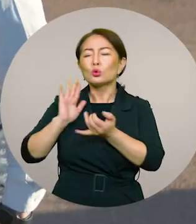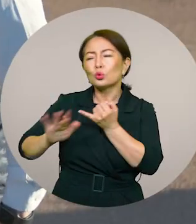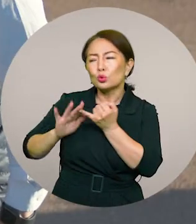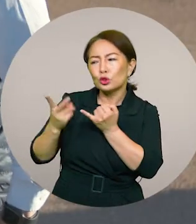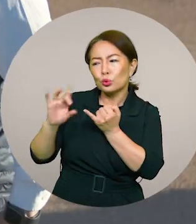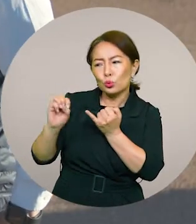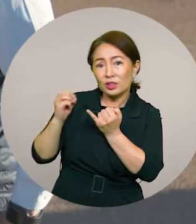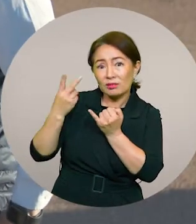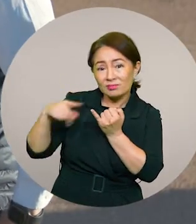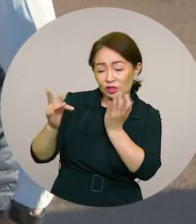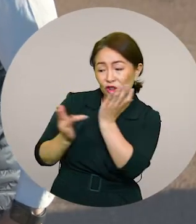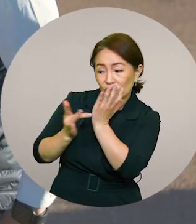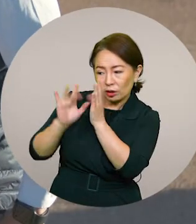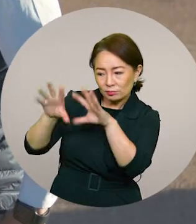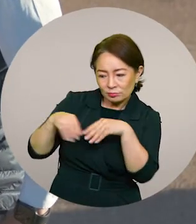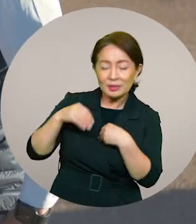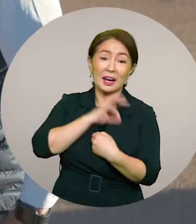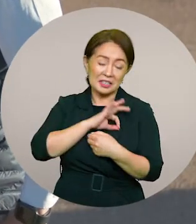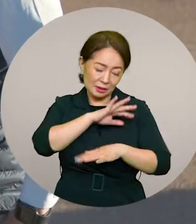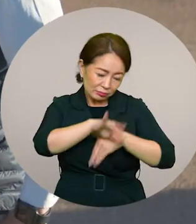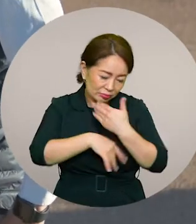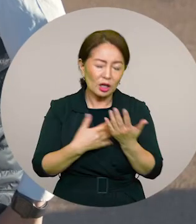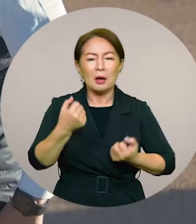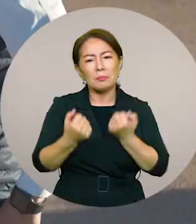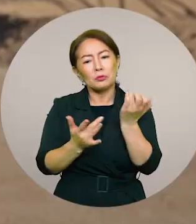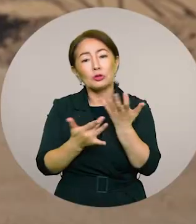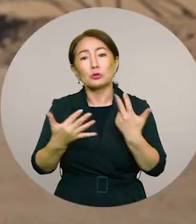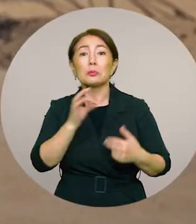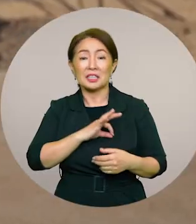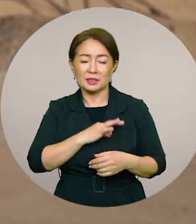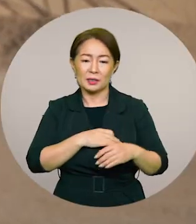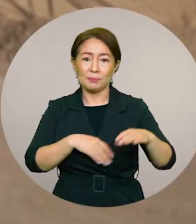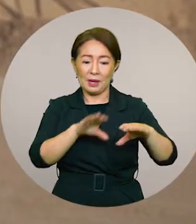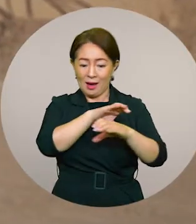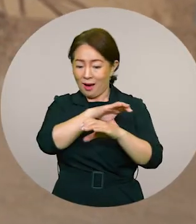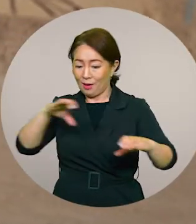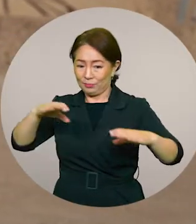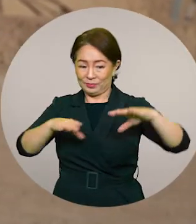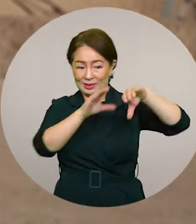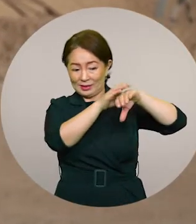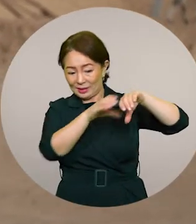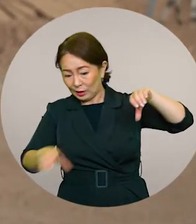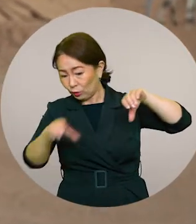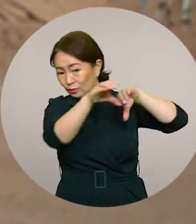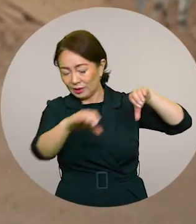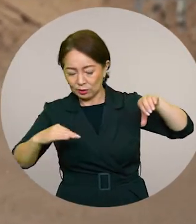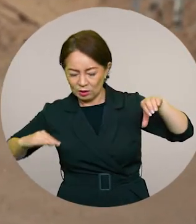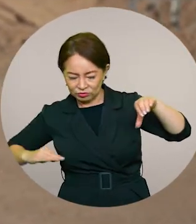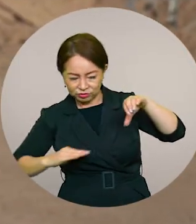үеийн технологиудтай технологиудыг ашигласан ийм тог төхөөрөмжүүдийг ашиглаж байна. Налуу ам бүрэн ашиглалтанд орох хугацаа гэвэл одоо